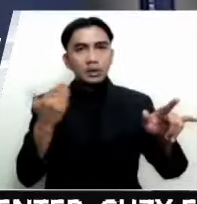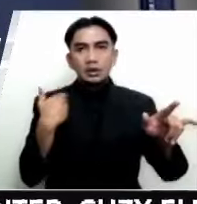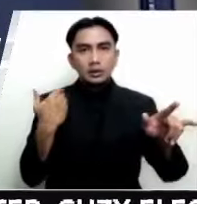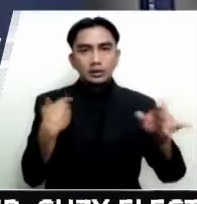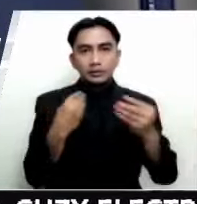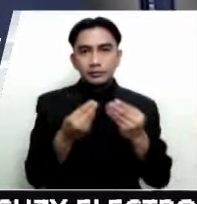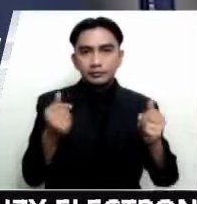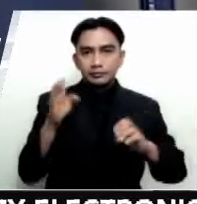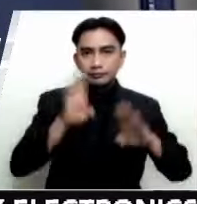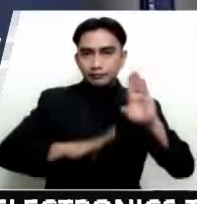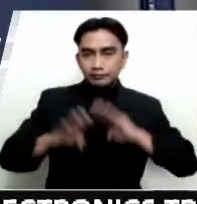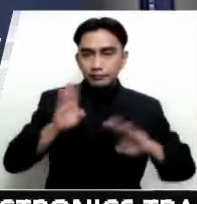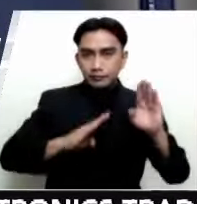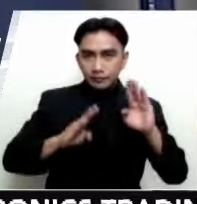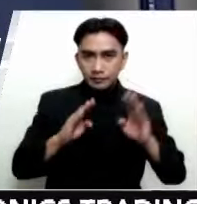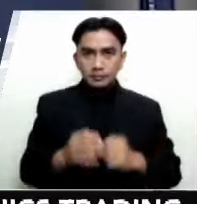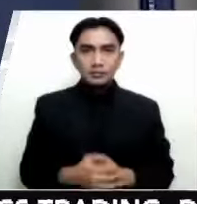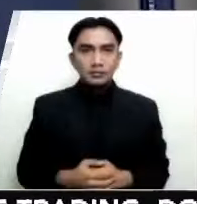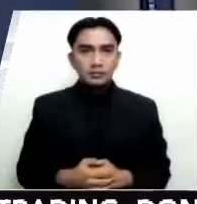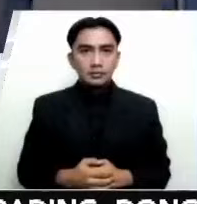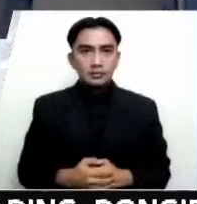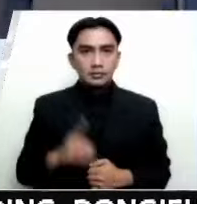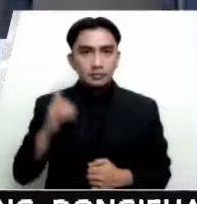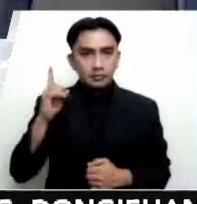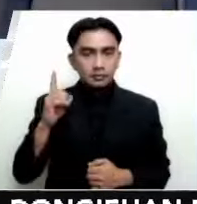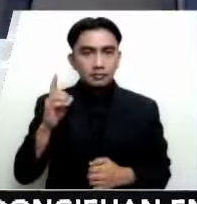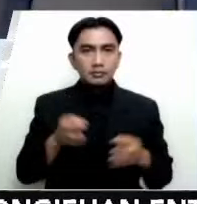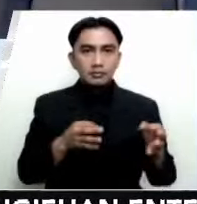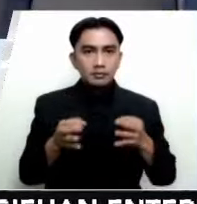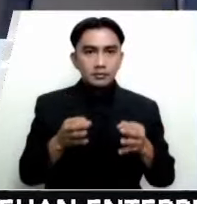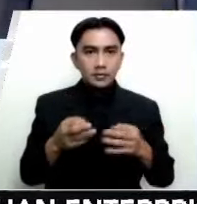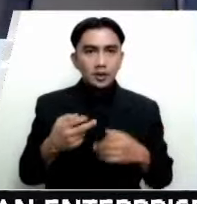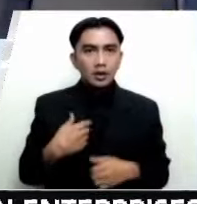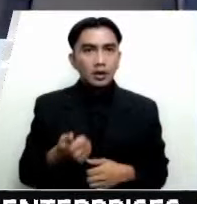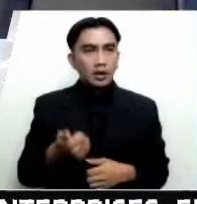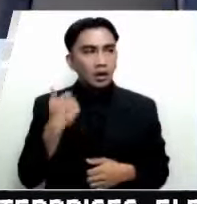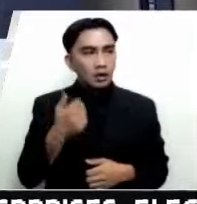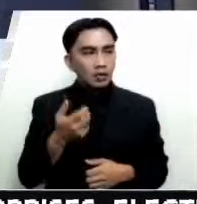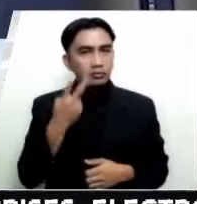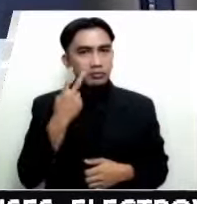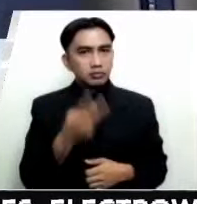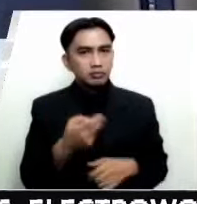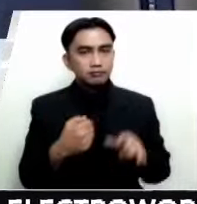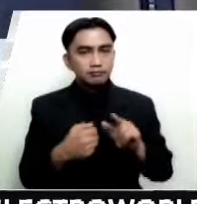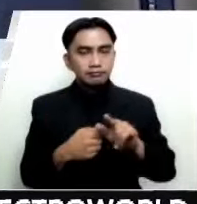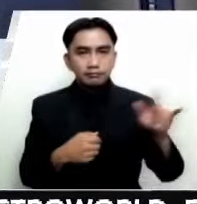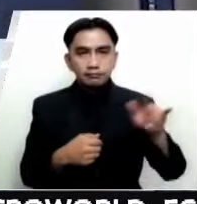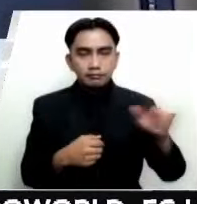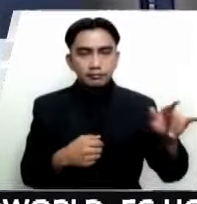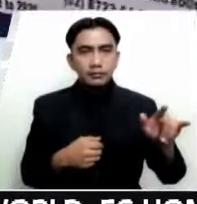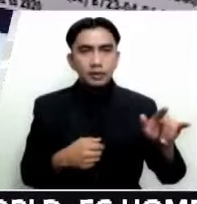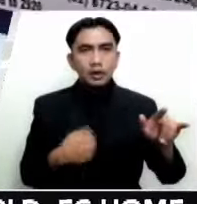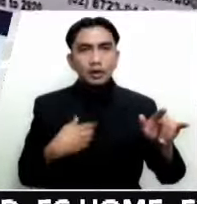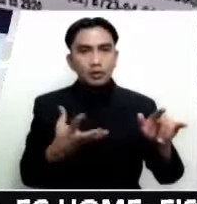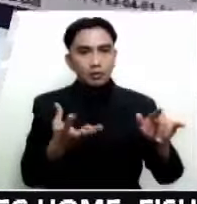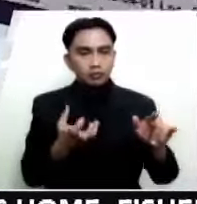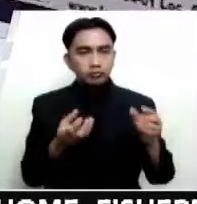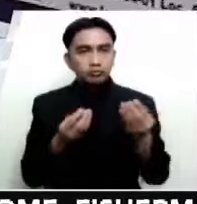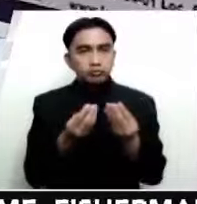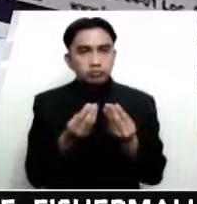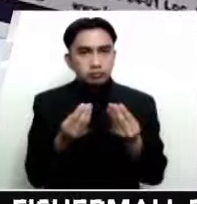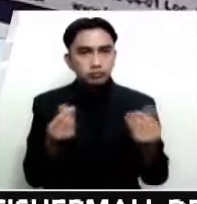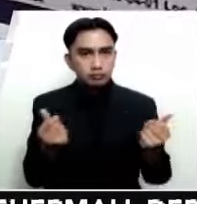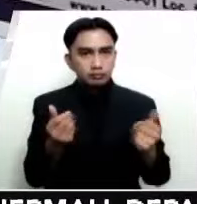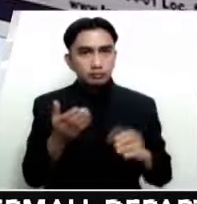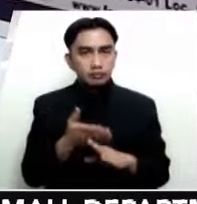eh. Ayaw. Parang ayaw na ako makita eh. Inisipan ko punitin para hindi makaalis. Hindi ko lang po alam, kakasuhan ako eh. Hawak na siya ng